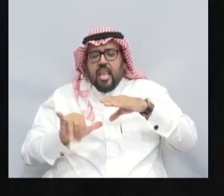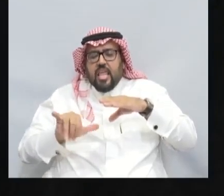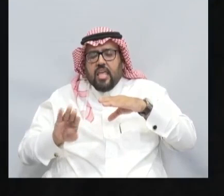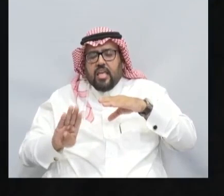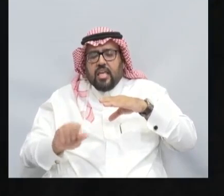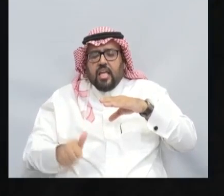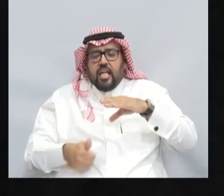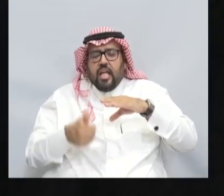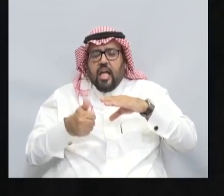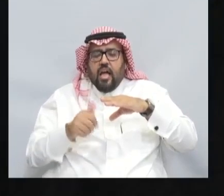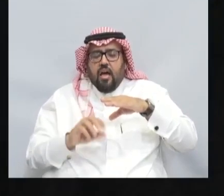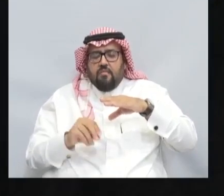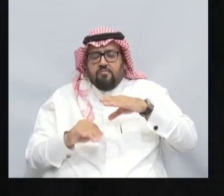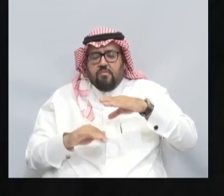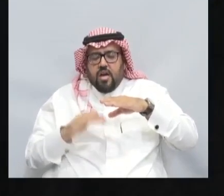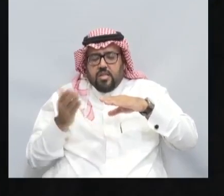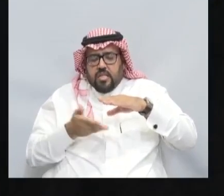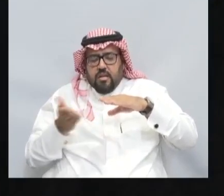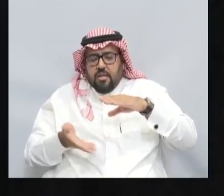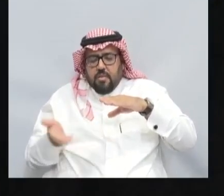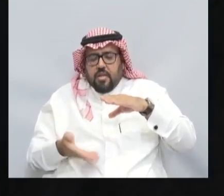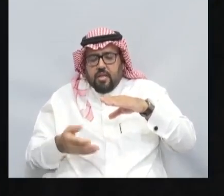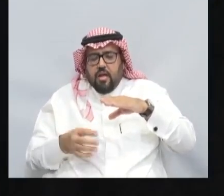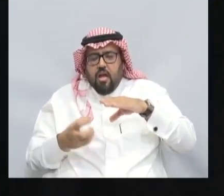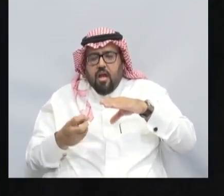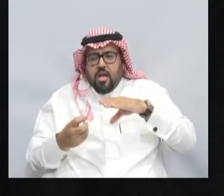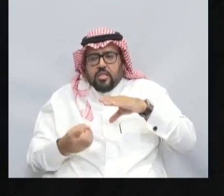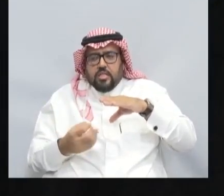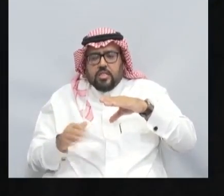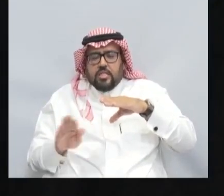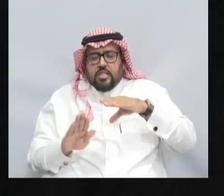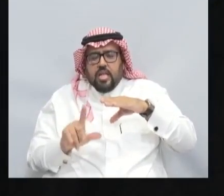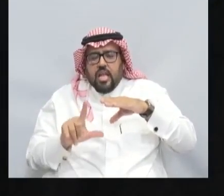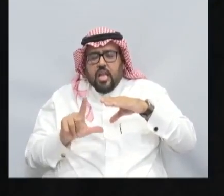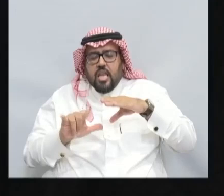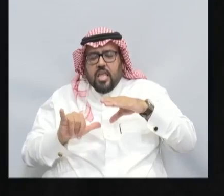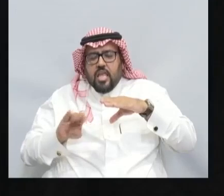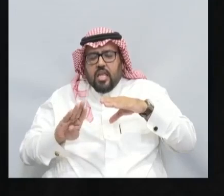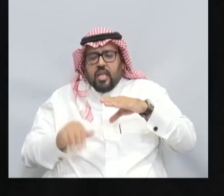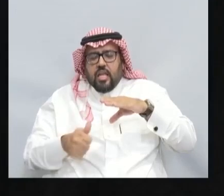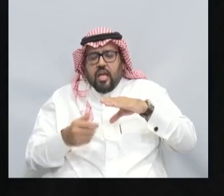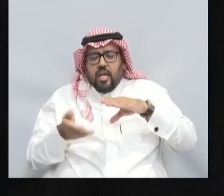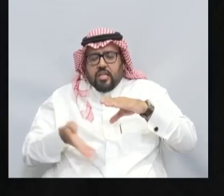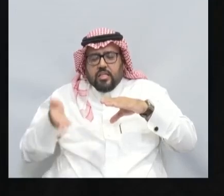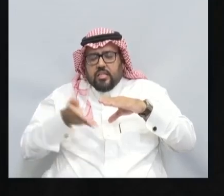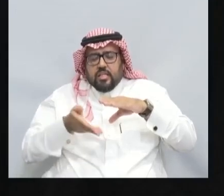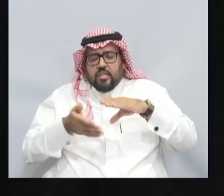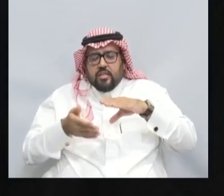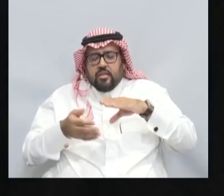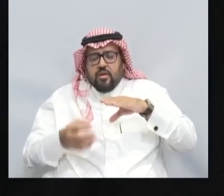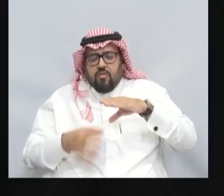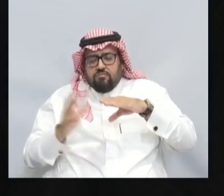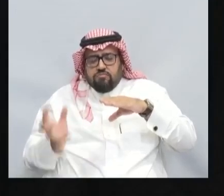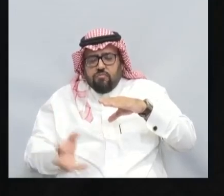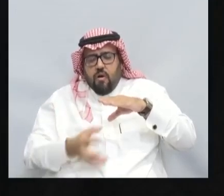ما الذي يحصل؟ سوف تكون عندنا طبقات، طبقة غنية في السيليكا إلى أسفل، وطبقة أقل ماذا إلى أعلى،